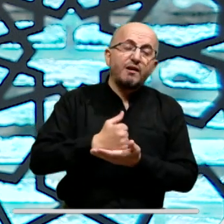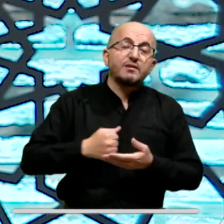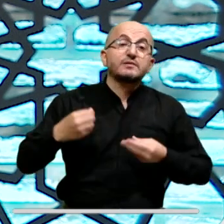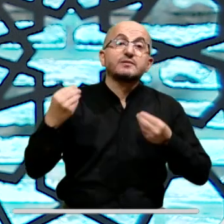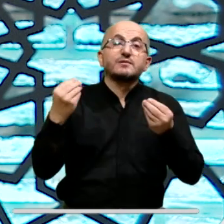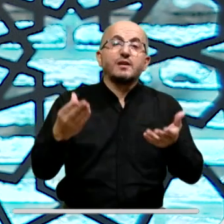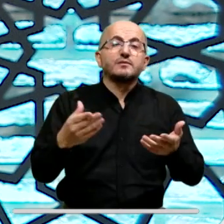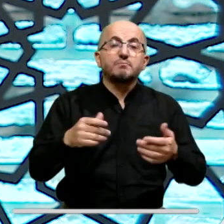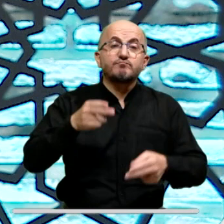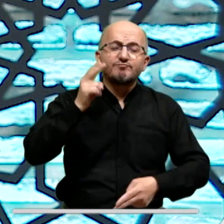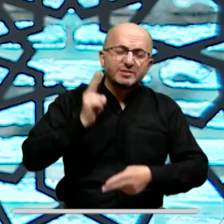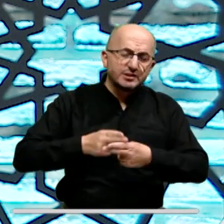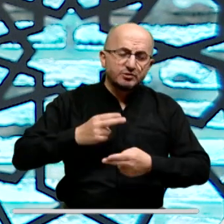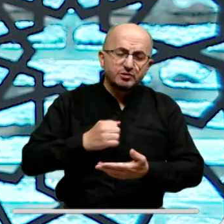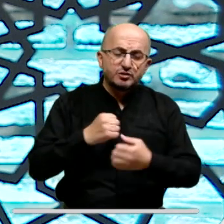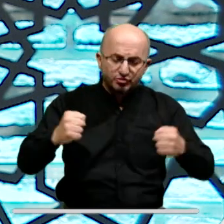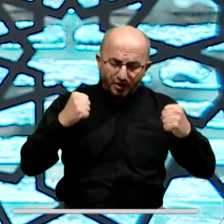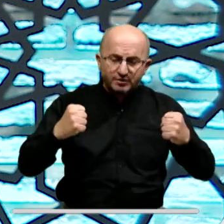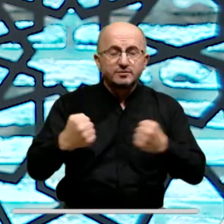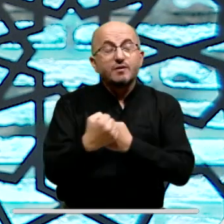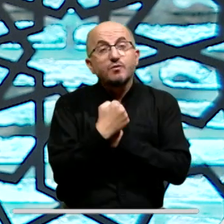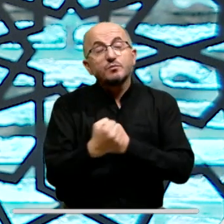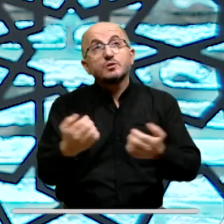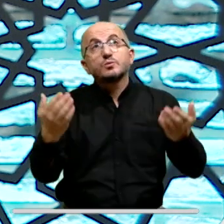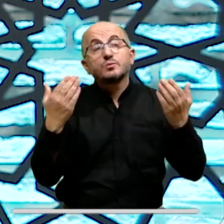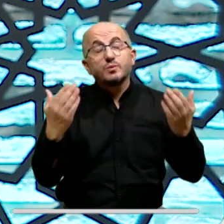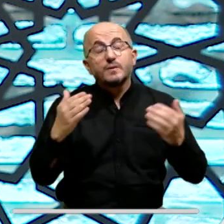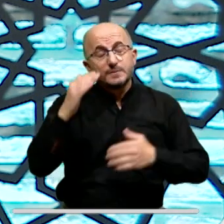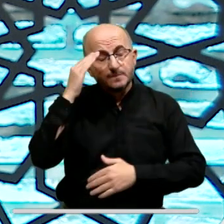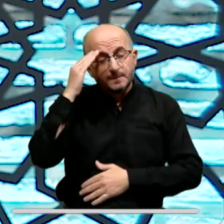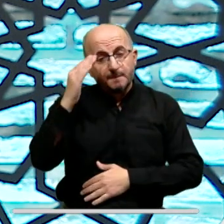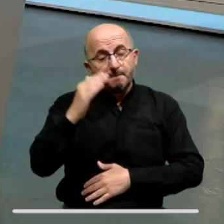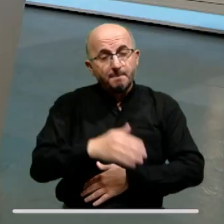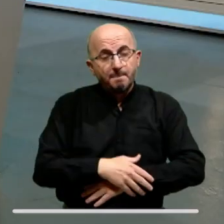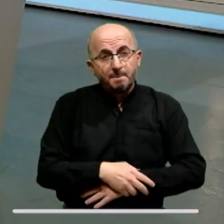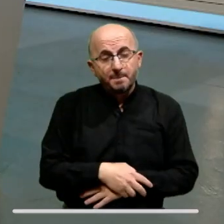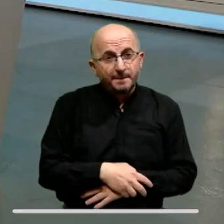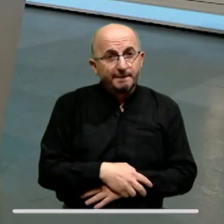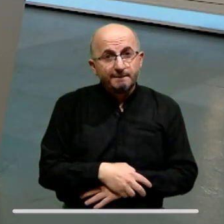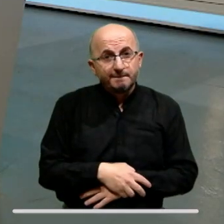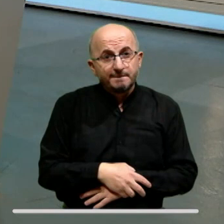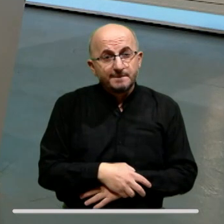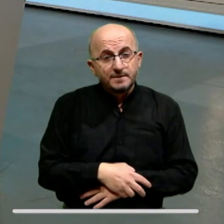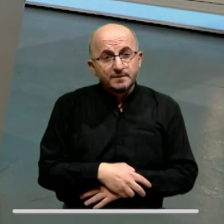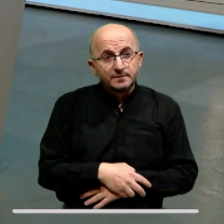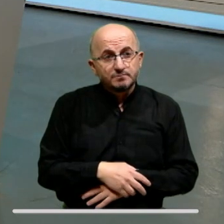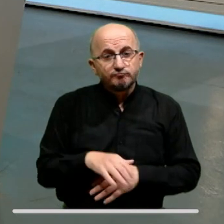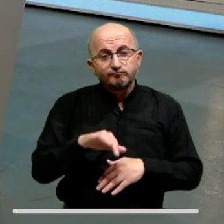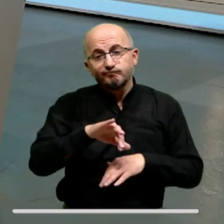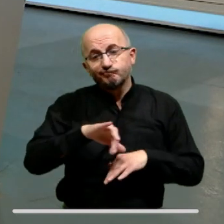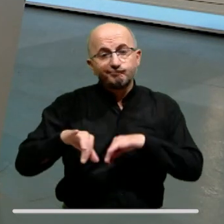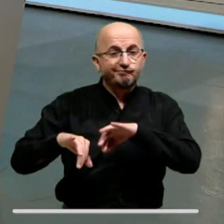evvel sıhhatinize kavuşmanız niyazıyla Adana'ya da selam ediyoruz. Hayırlı akşamlar. Yani pozitif bir ayrımcılık